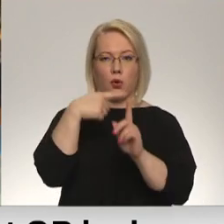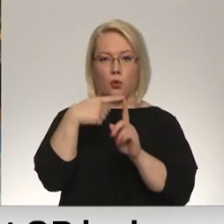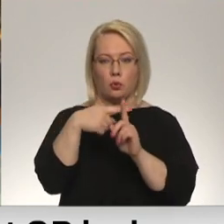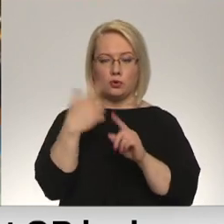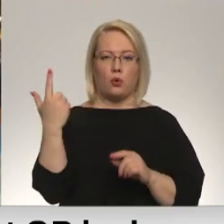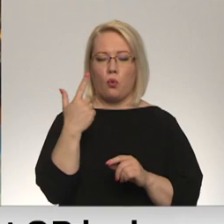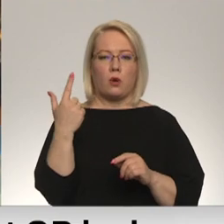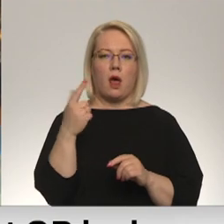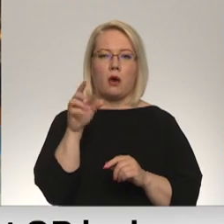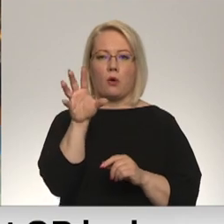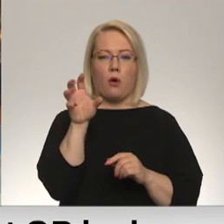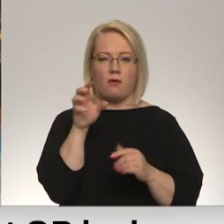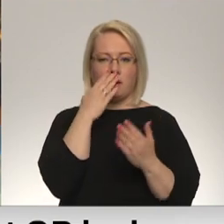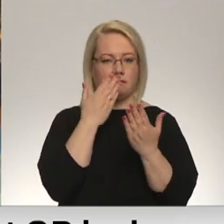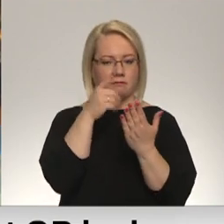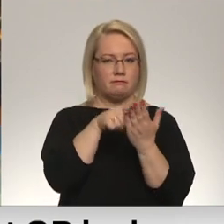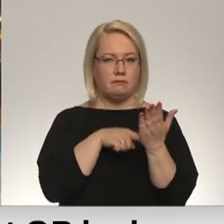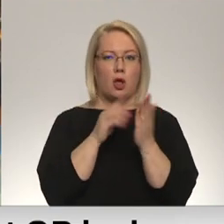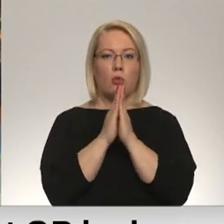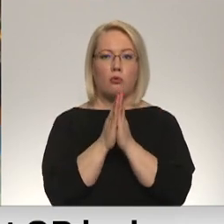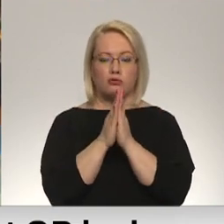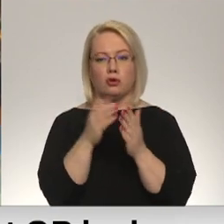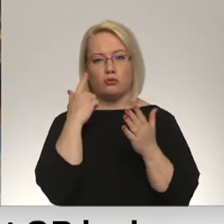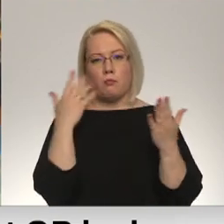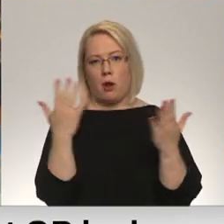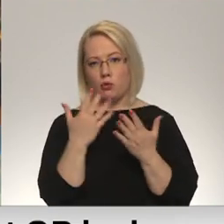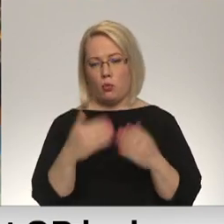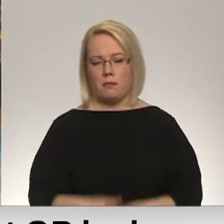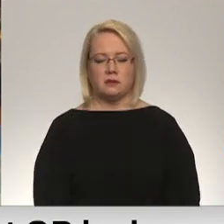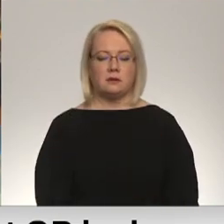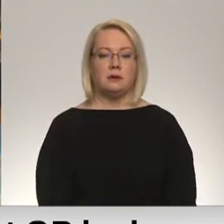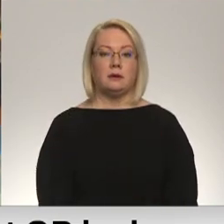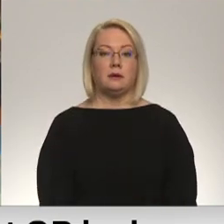kodu palīdzību iespējams izlasīt lūkšanas un pārdomas. Turpināja Kīnze.